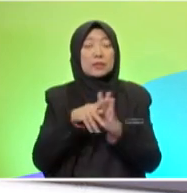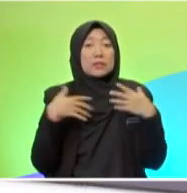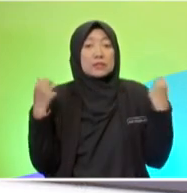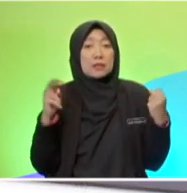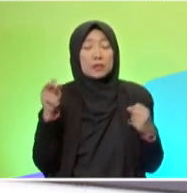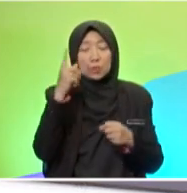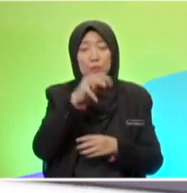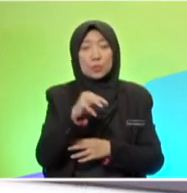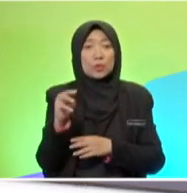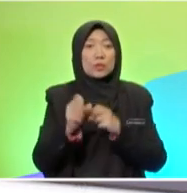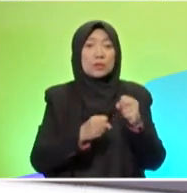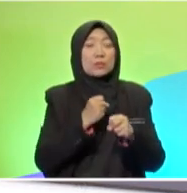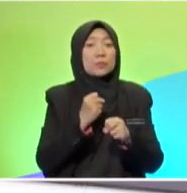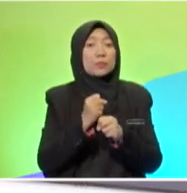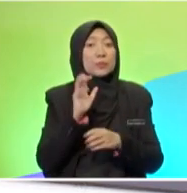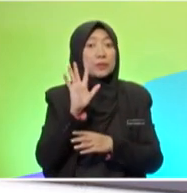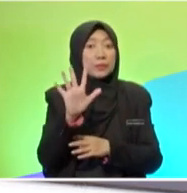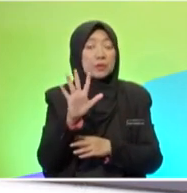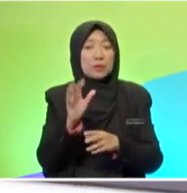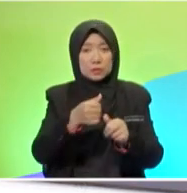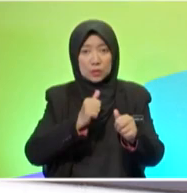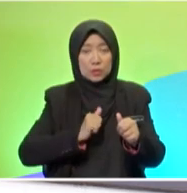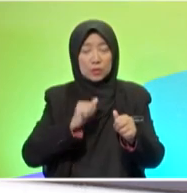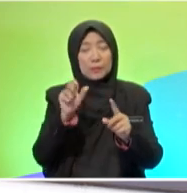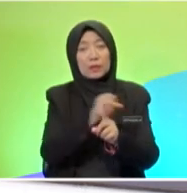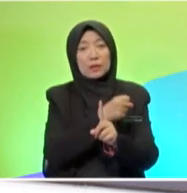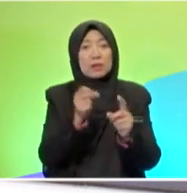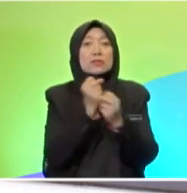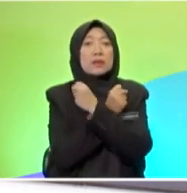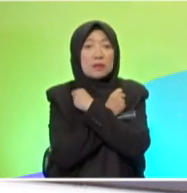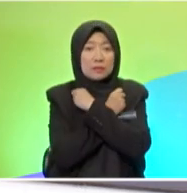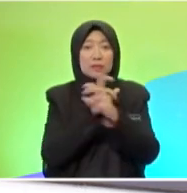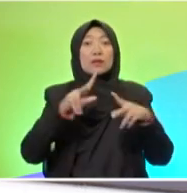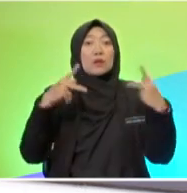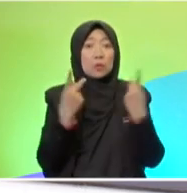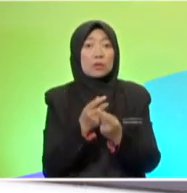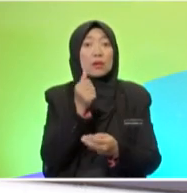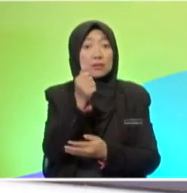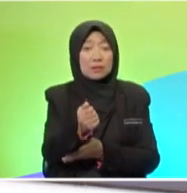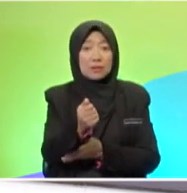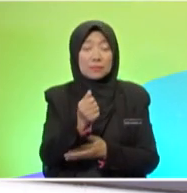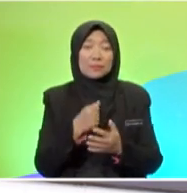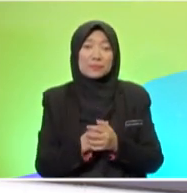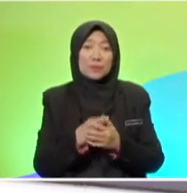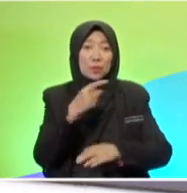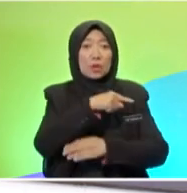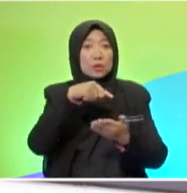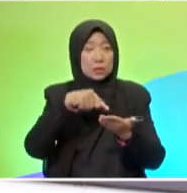murid-murid tahun 5 dengan tajuknya jauhilah pendarahan sayangi keluarga anda dan untuk selama ini